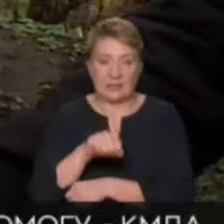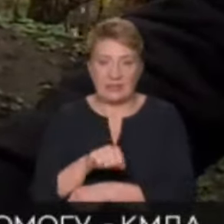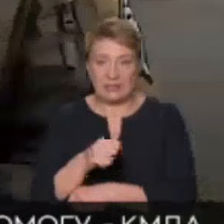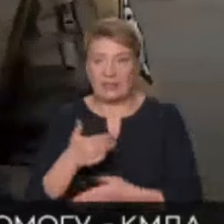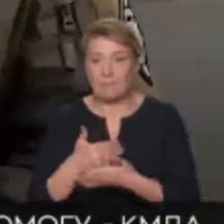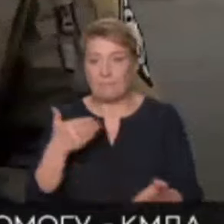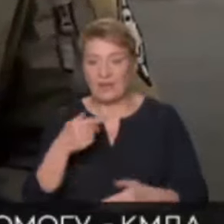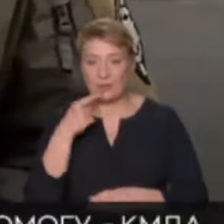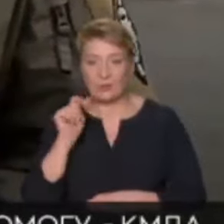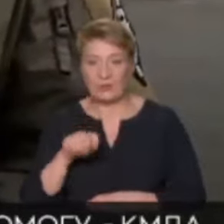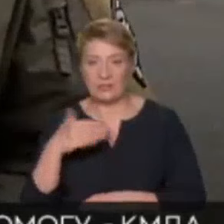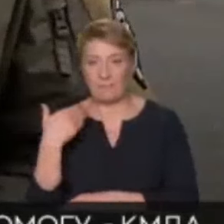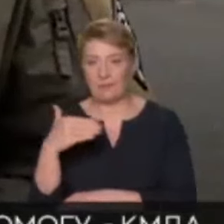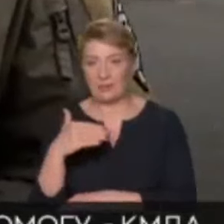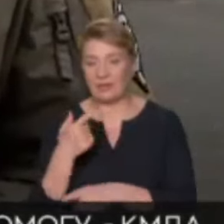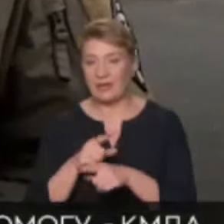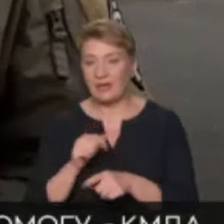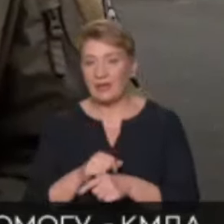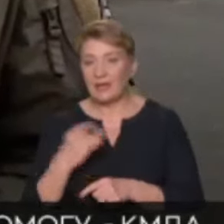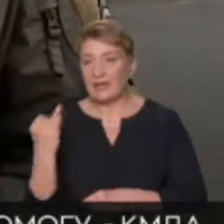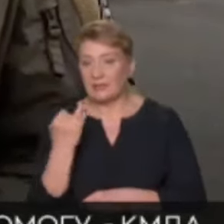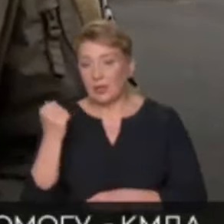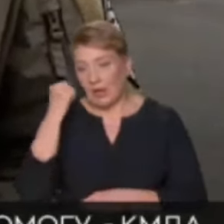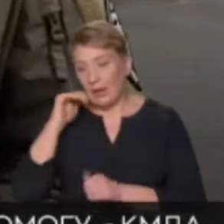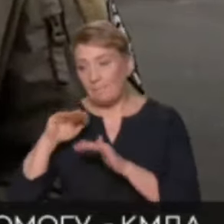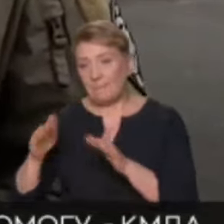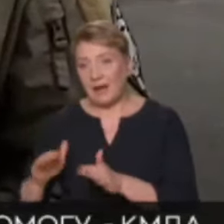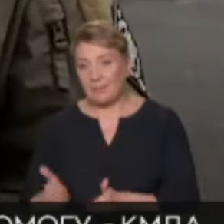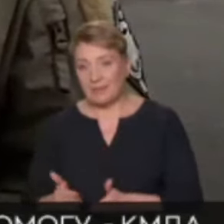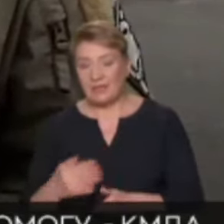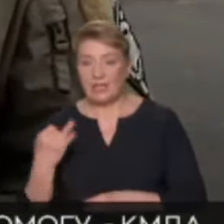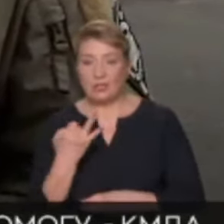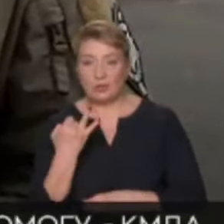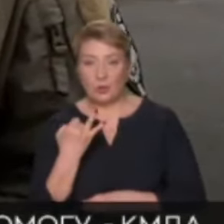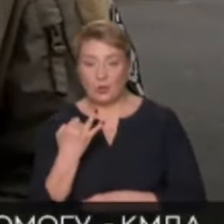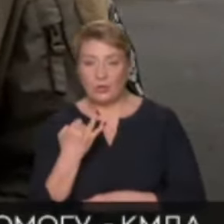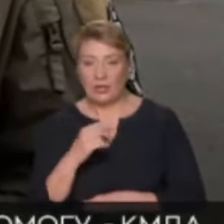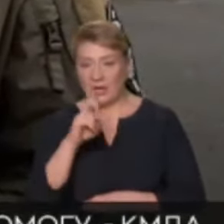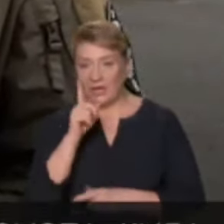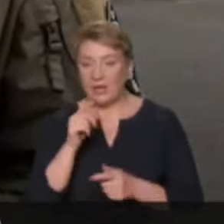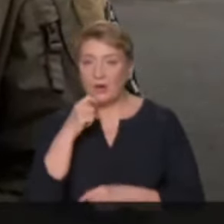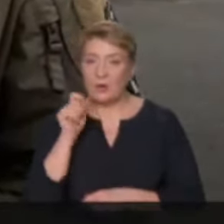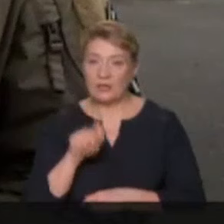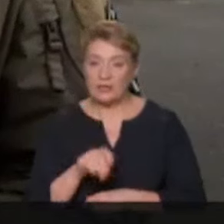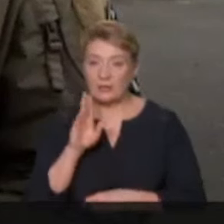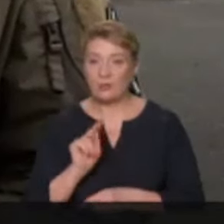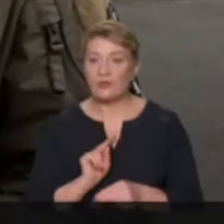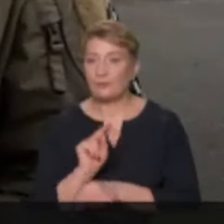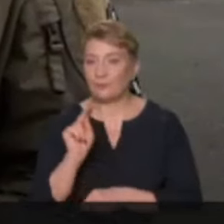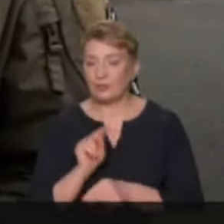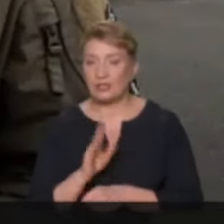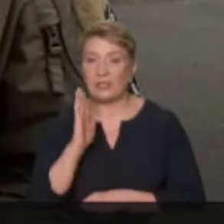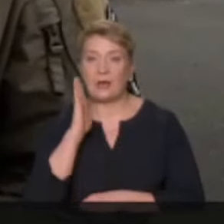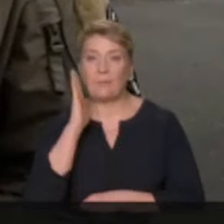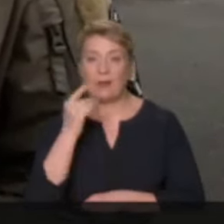українським прапором. Ця історія з пам'ятниками – це якби, ну, історія нашої країни, яка буде вчити майбутні покоління, які будуть